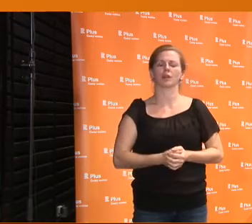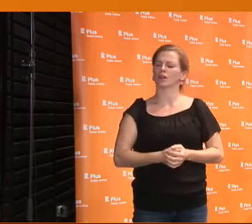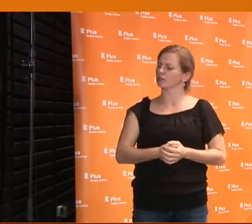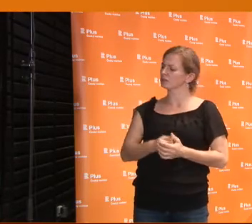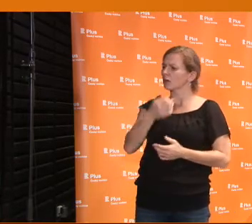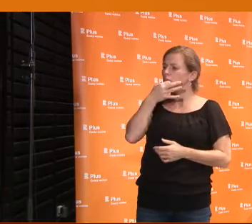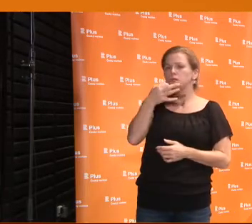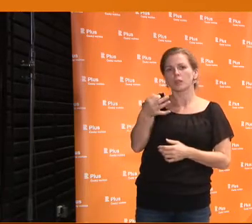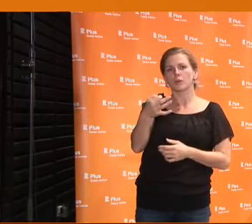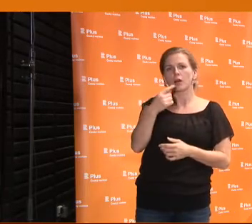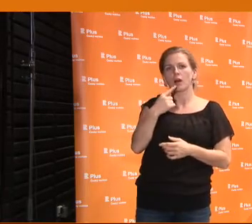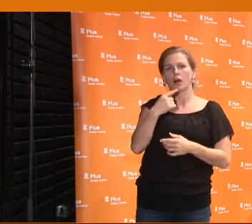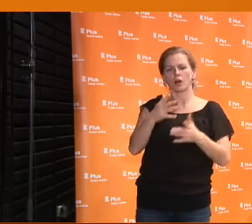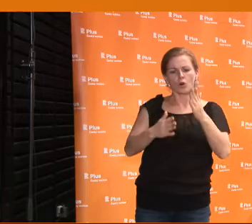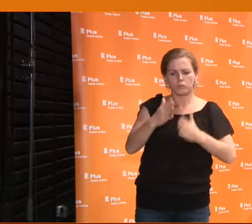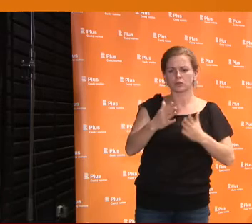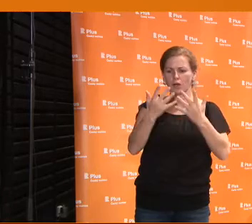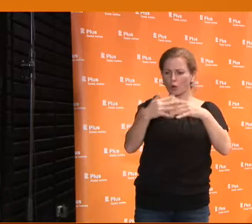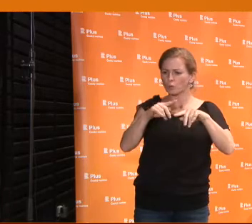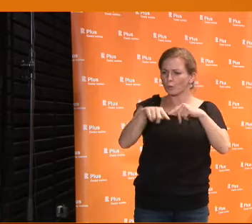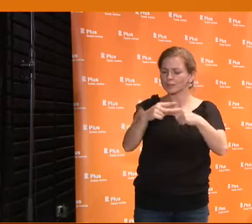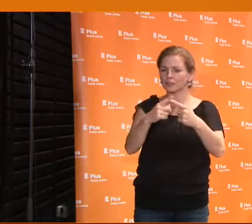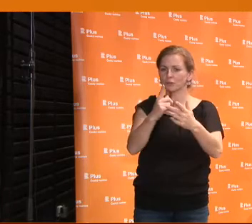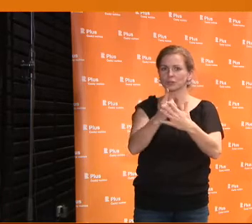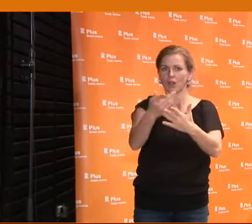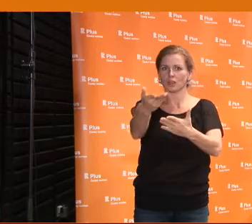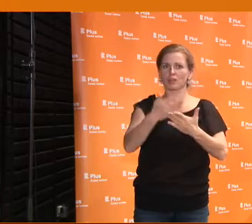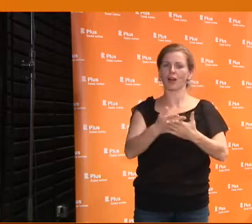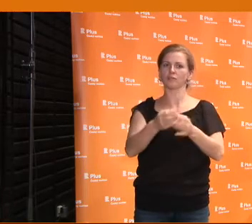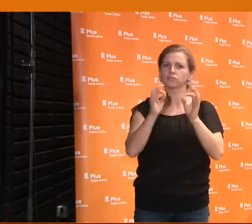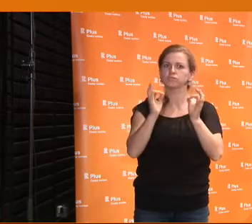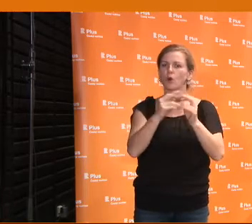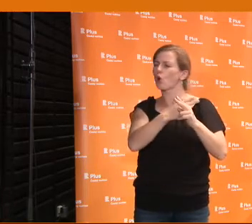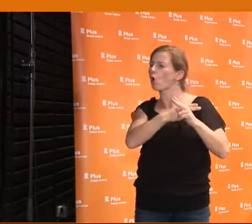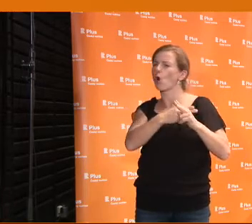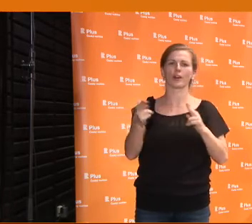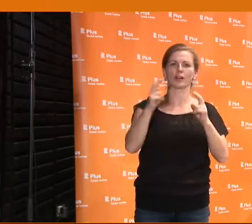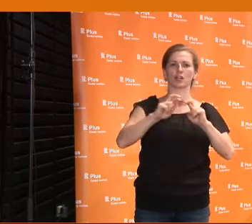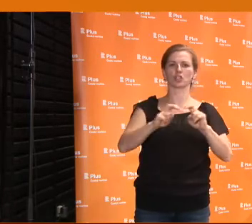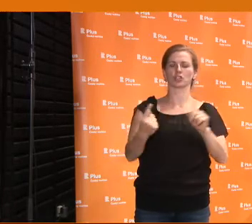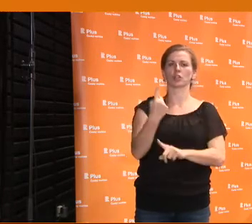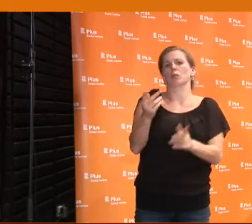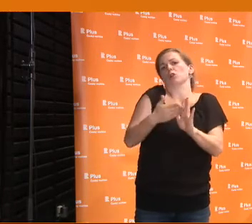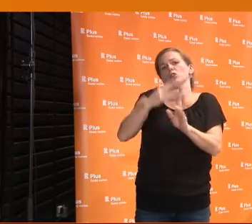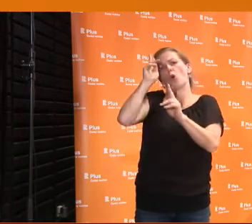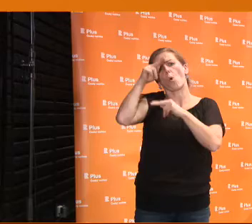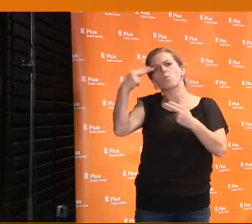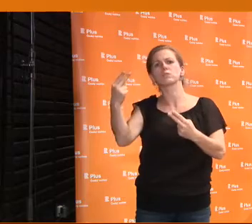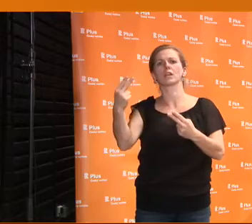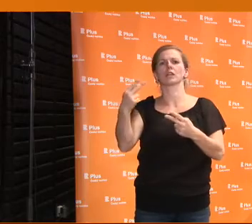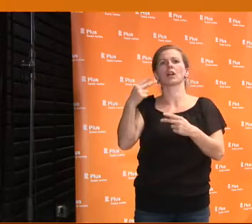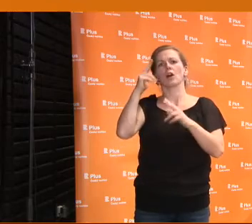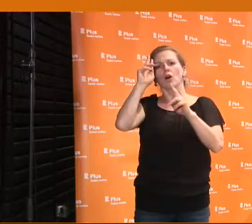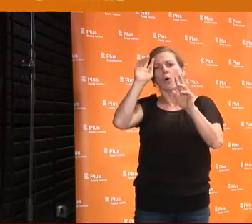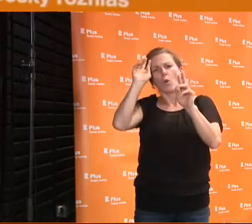schopny přicházet vlastně s originálními řešeními, jak to vidíme třeba v umění, kdy umělci jdou mnohdy proti proudu nebo boří to, co